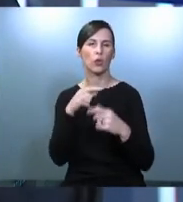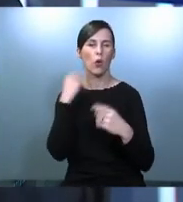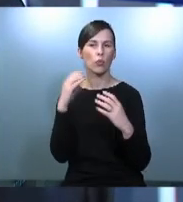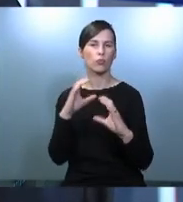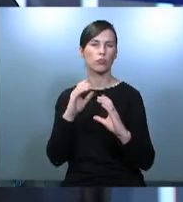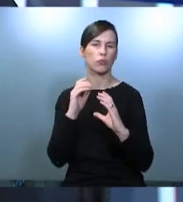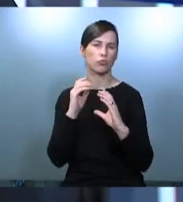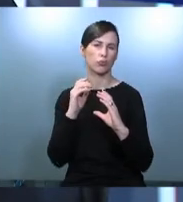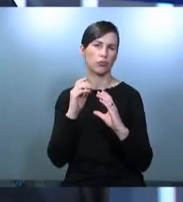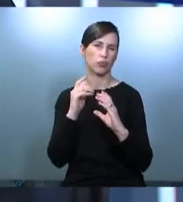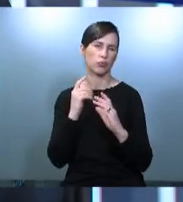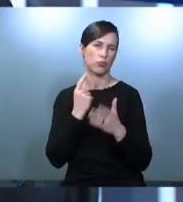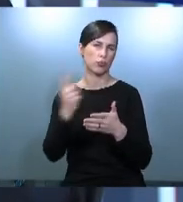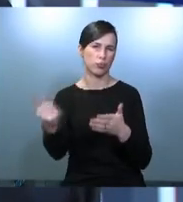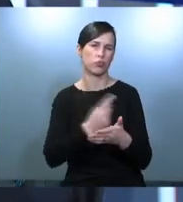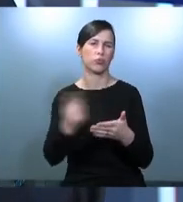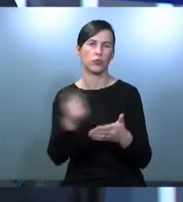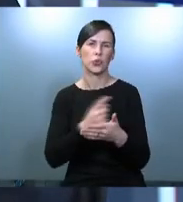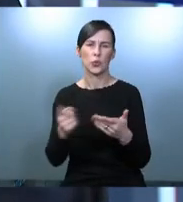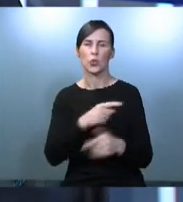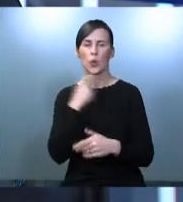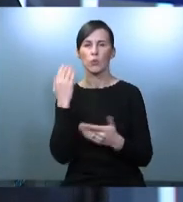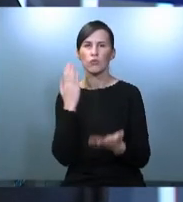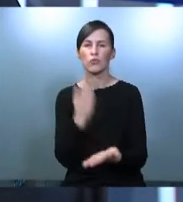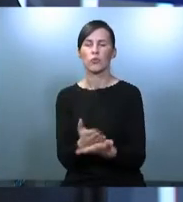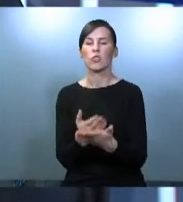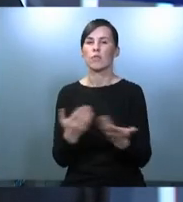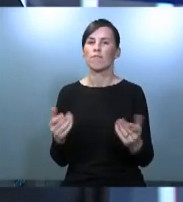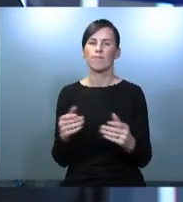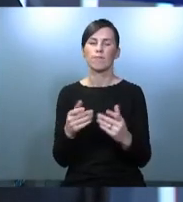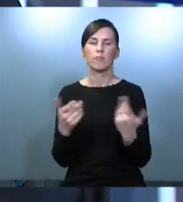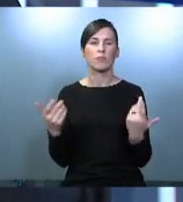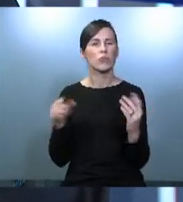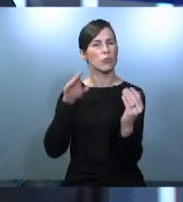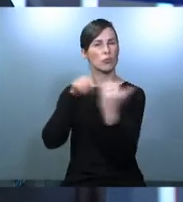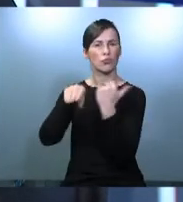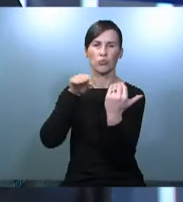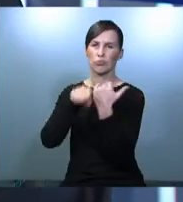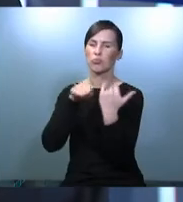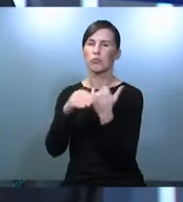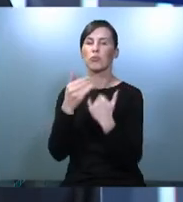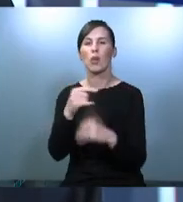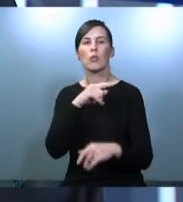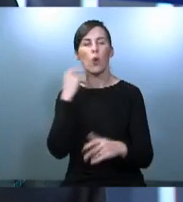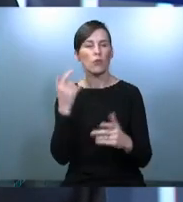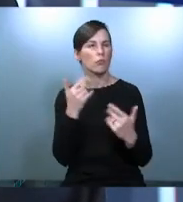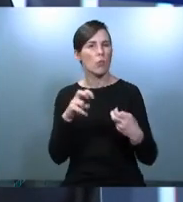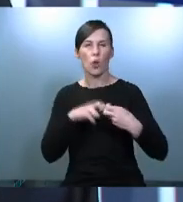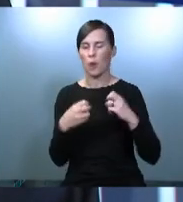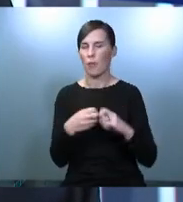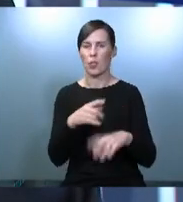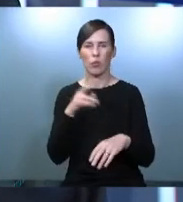Kietųjų dalelių, reiškia, išmetimai, benzopirenai, iš tikrųjų tai yra alinanti problema,